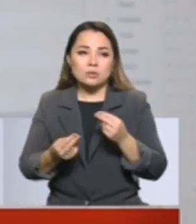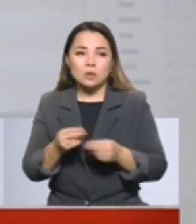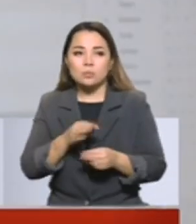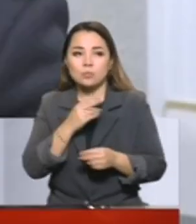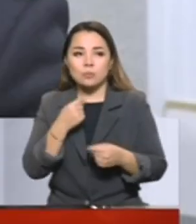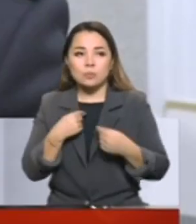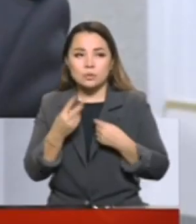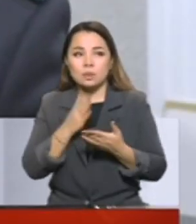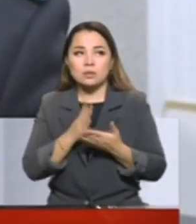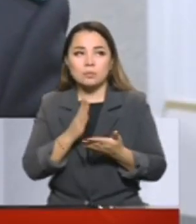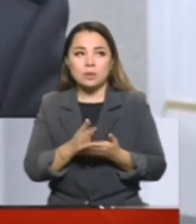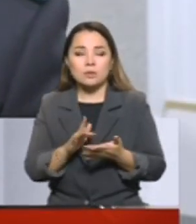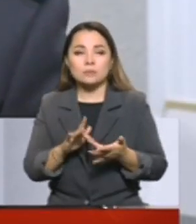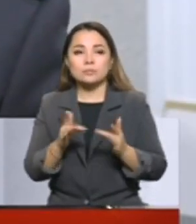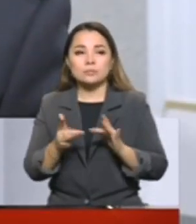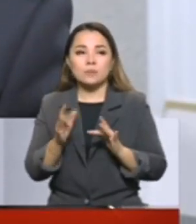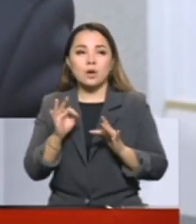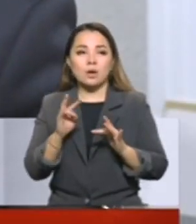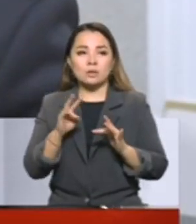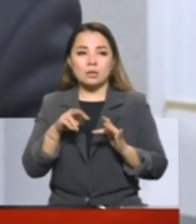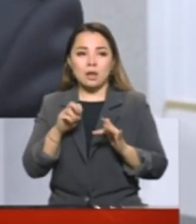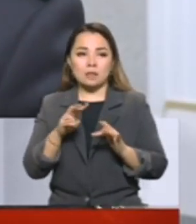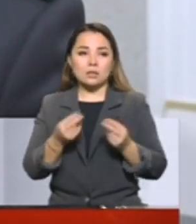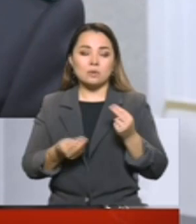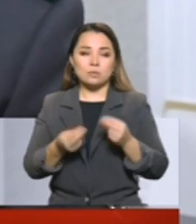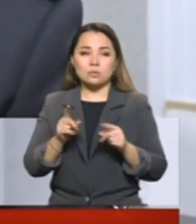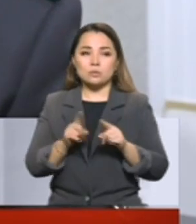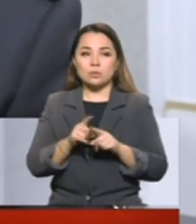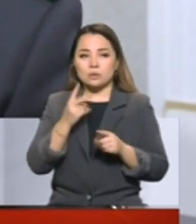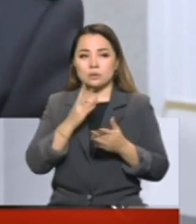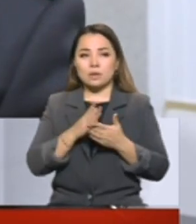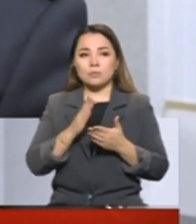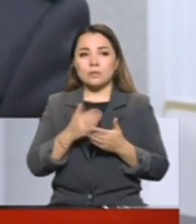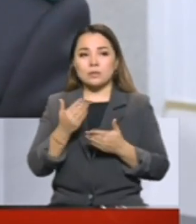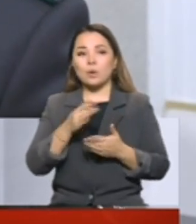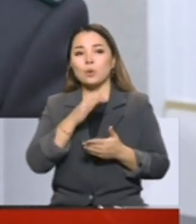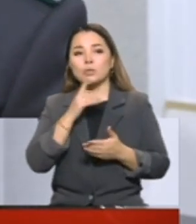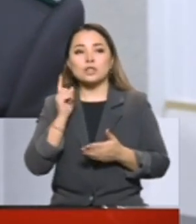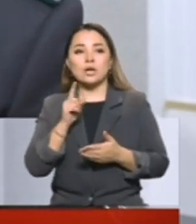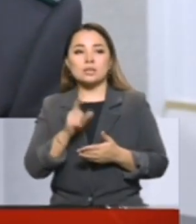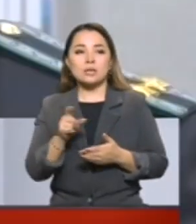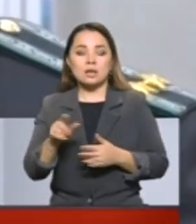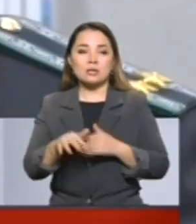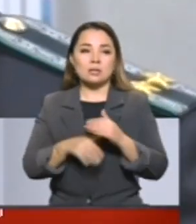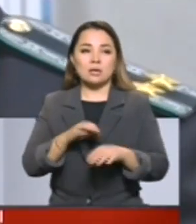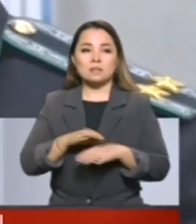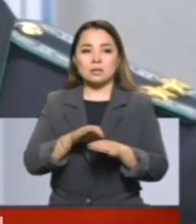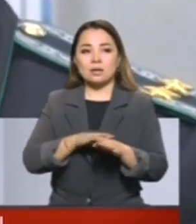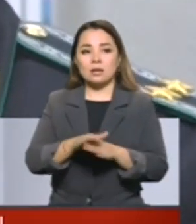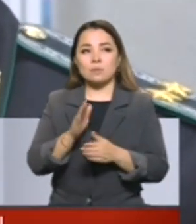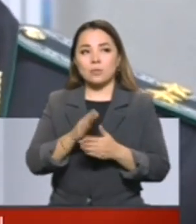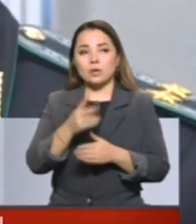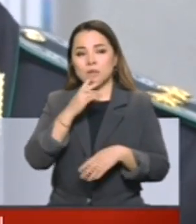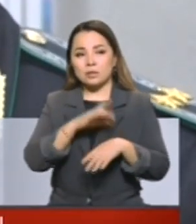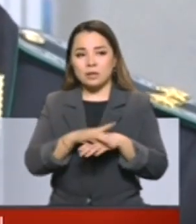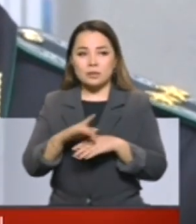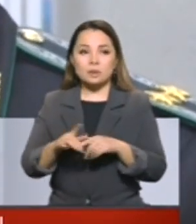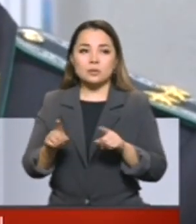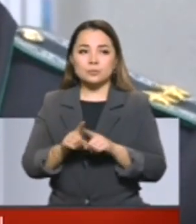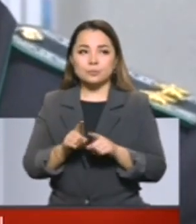саналады. Онлайн дейді ғой, интернетте, желілерде көбінесе жастар тіркеліп жатыр. Қаржы мониторинг агенттігінен